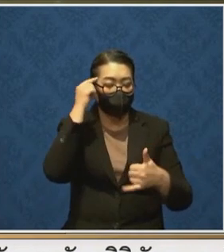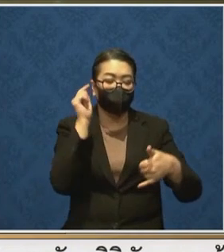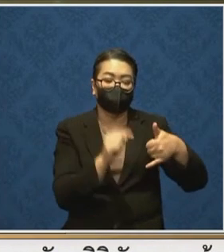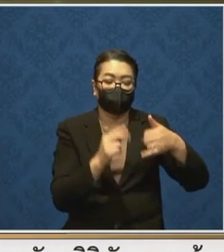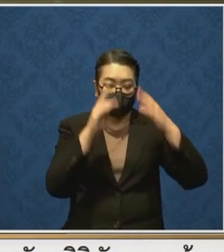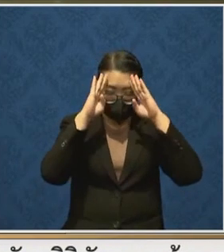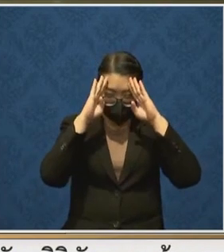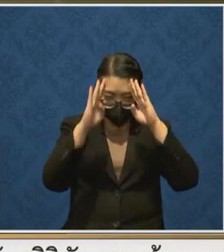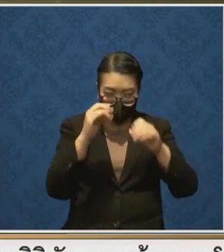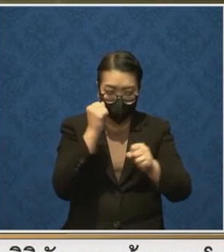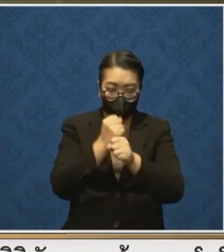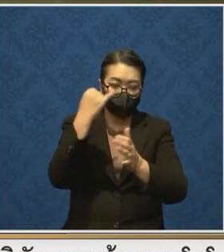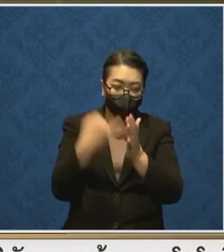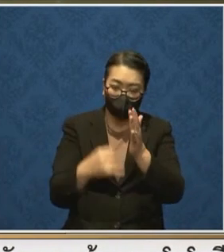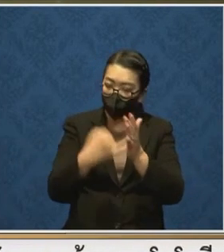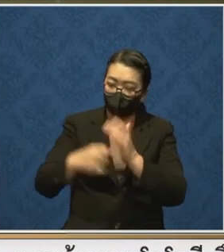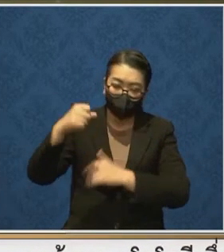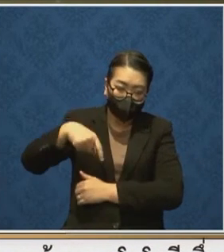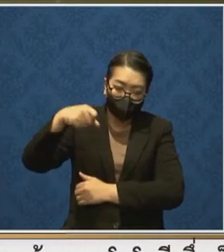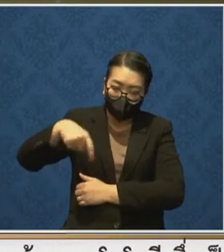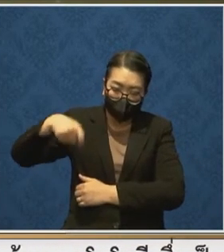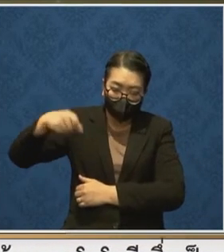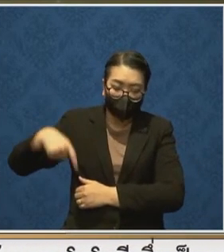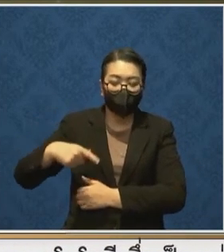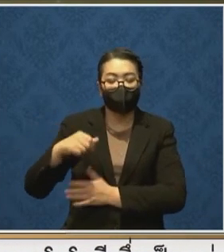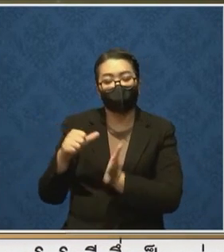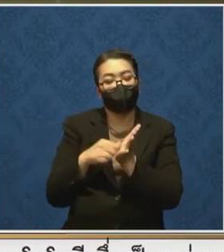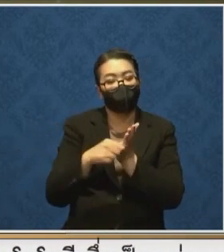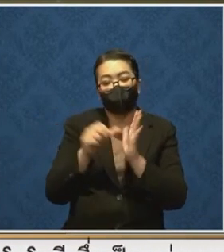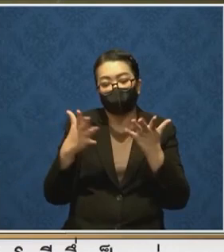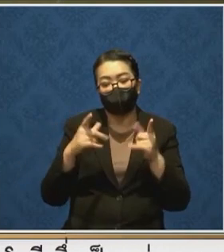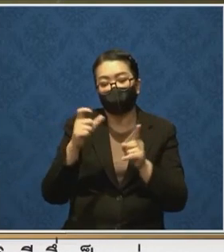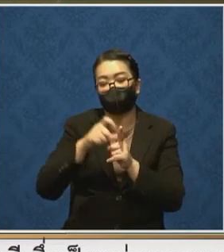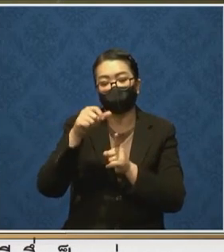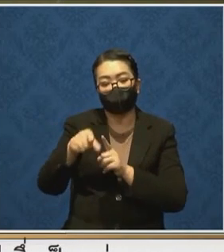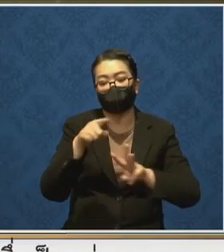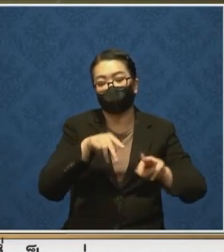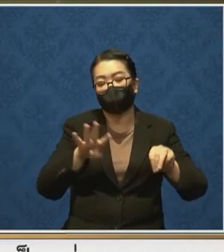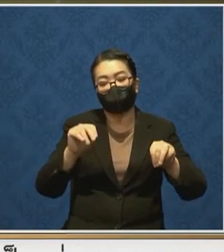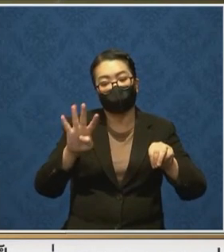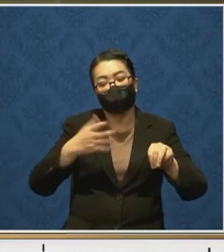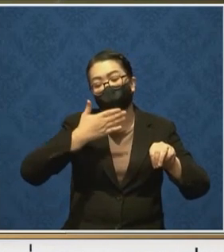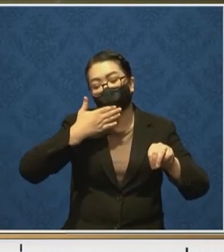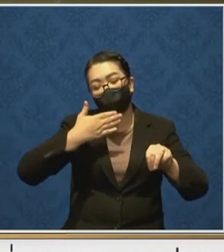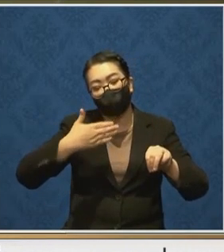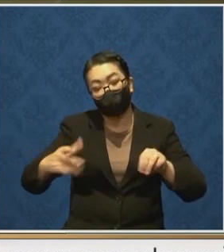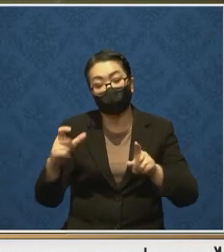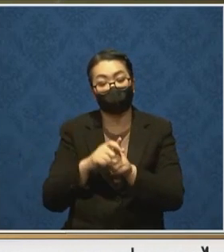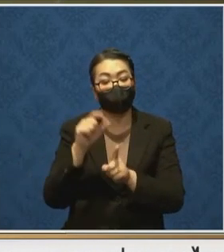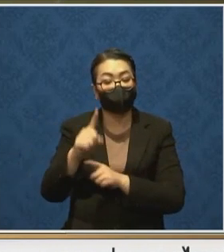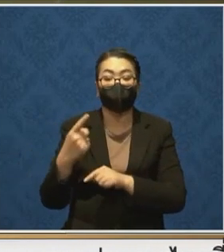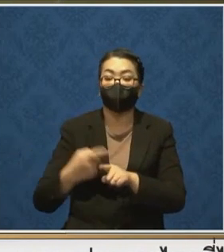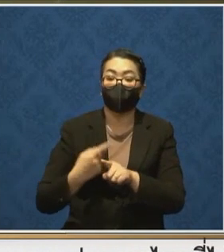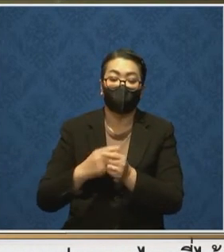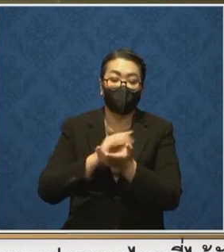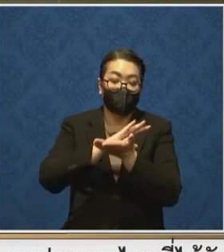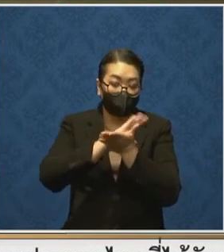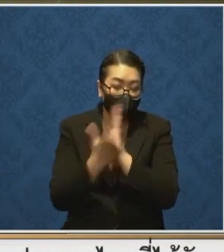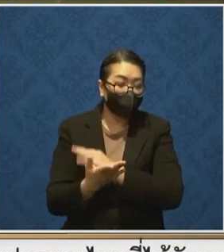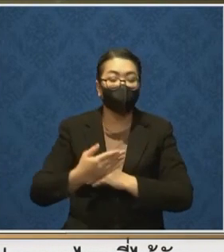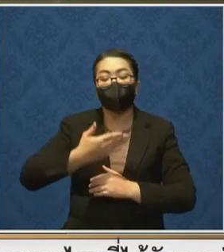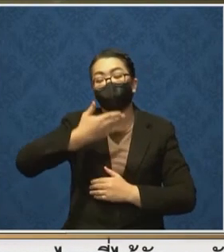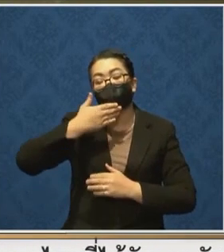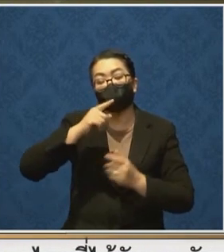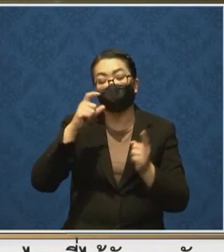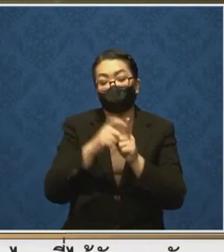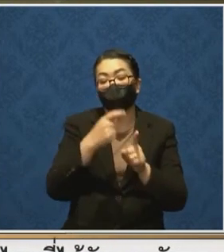ความผิดสำสร้างไม่รบหาทานแ้ไข ปลอยใหคำสง มาตรา 44 จากคำสงชั่วคราวกลายเป็คำสั่งชั่วนาตา